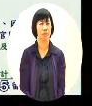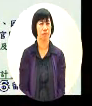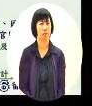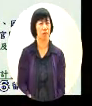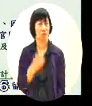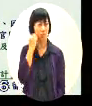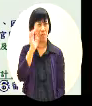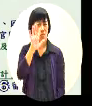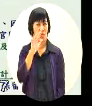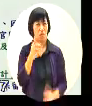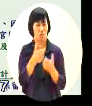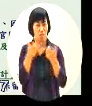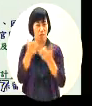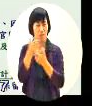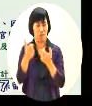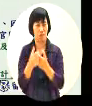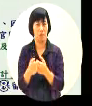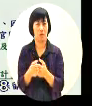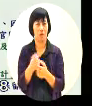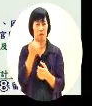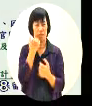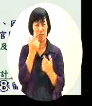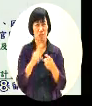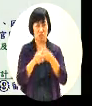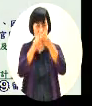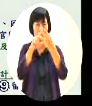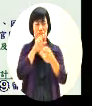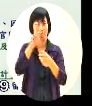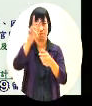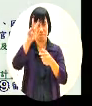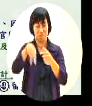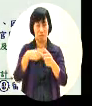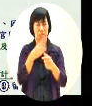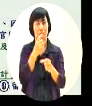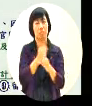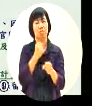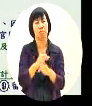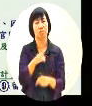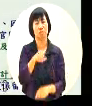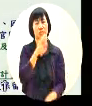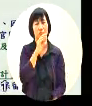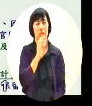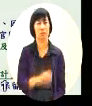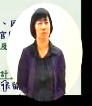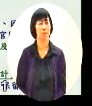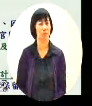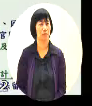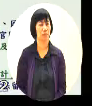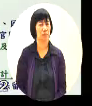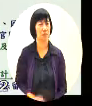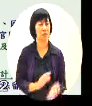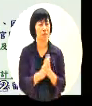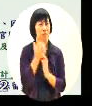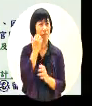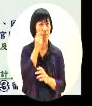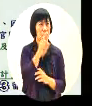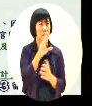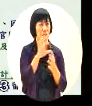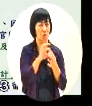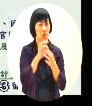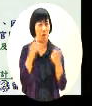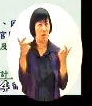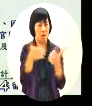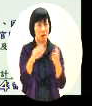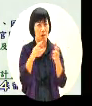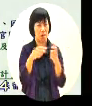嘛吼。目前有完成的就是咱老处理啦，老处啊荷华路吼，迄、那个整统里这荷华路啦，荷华路的公